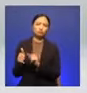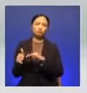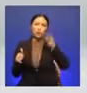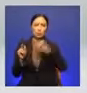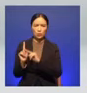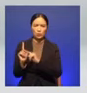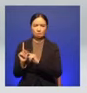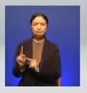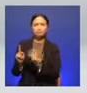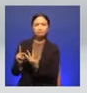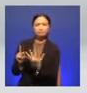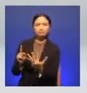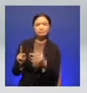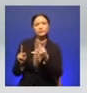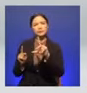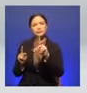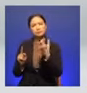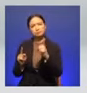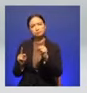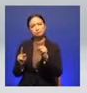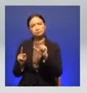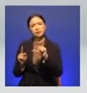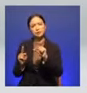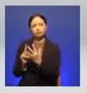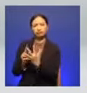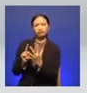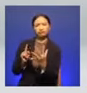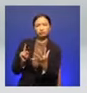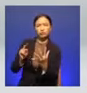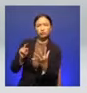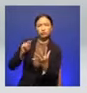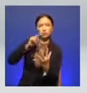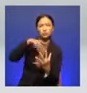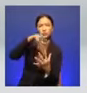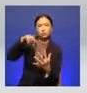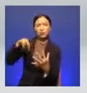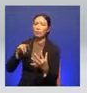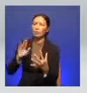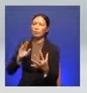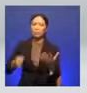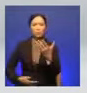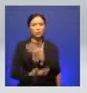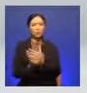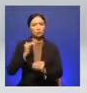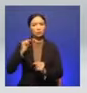ผู้ใหญ่1คนดูแลเด็กขนาดนั้นโอ้โหลองนึกดูครับว่าโอกาสของการพัฒนาการโอกาส